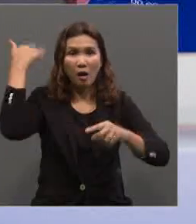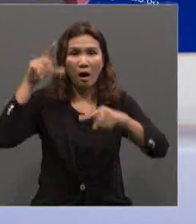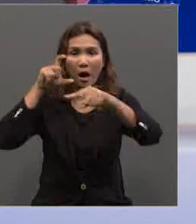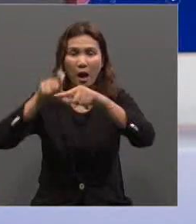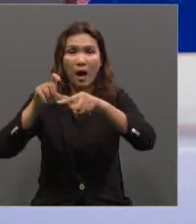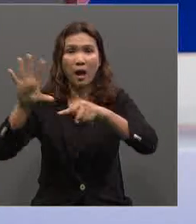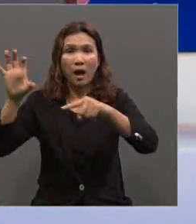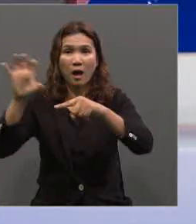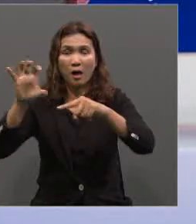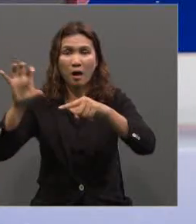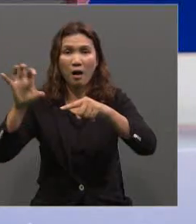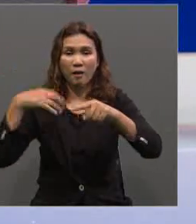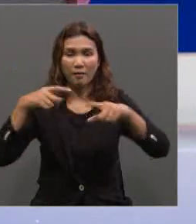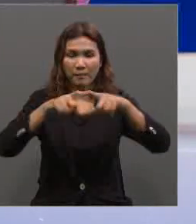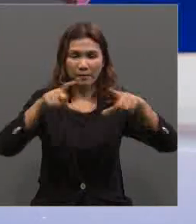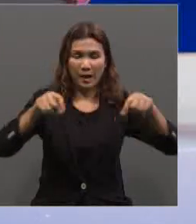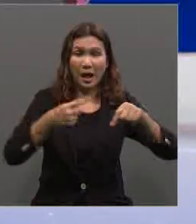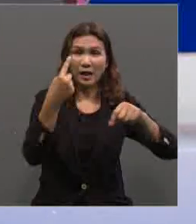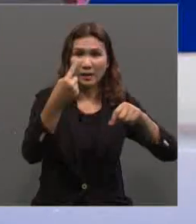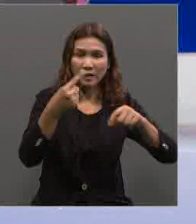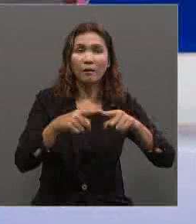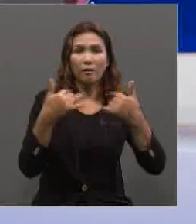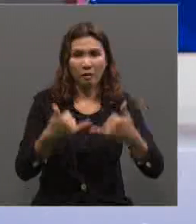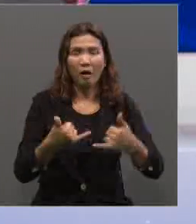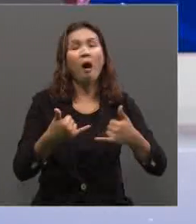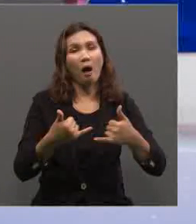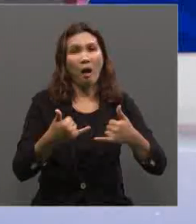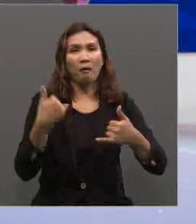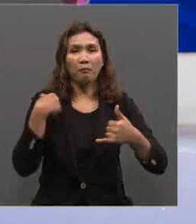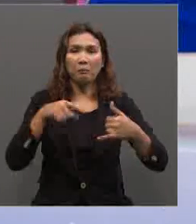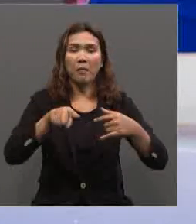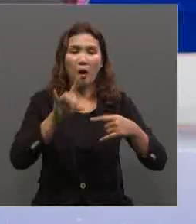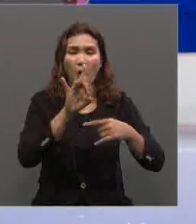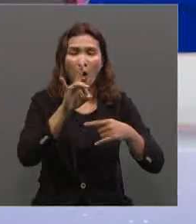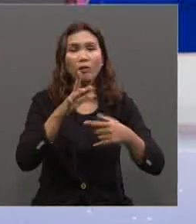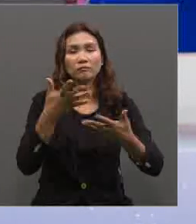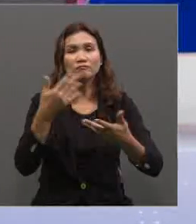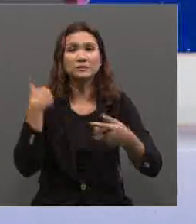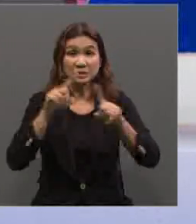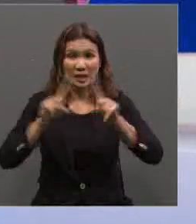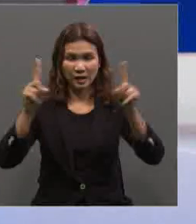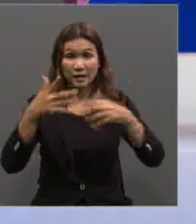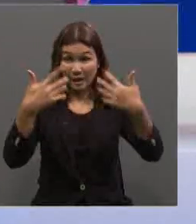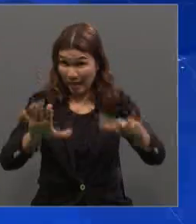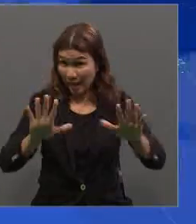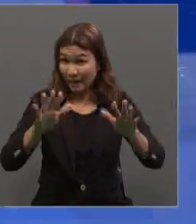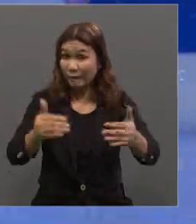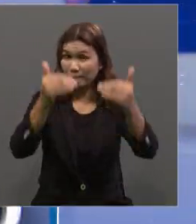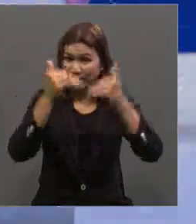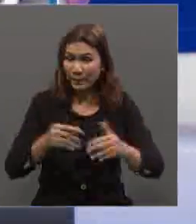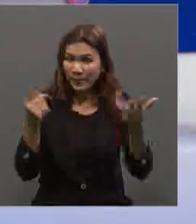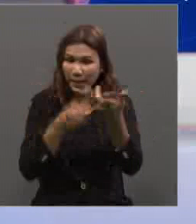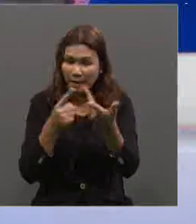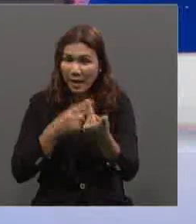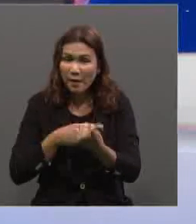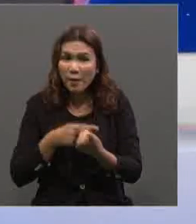หาร500มีบัตรเลือกตั้งเพียงแค่ใบเดียวนะคะอันนี้คือความแตกต่างกันนั่นเองขั้นตอนต่อไปเขาให้นับคะแนนรวมจาก